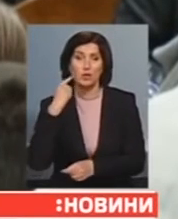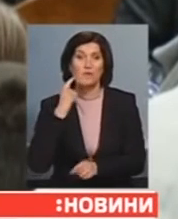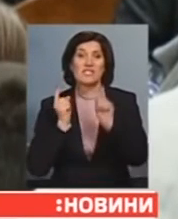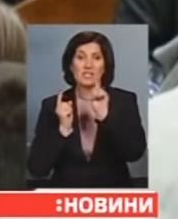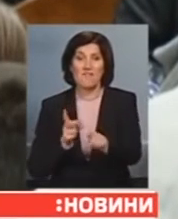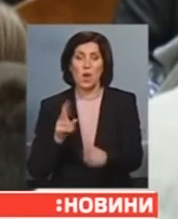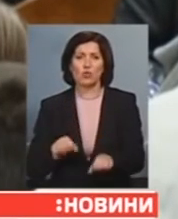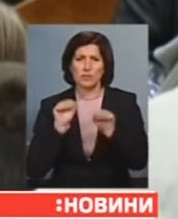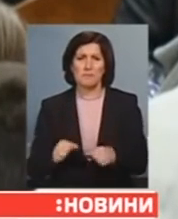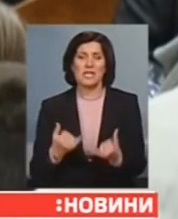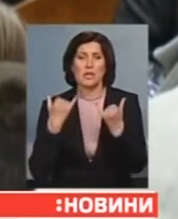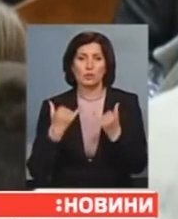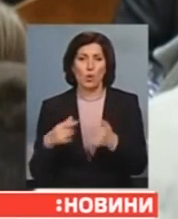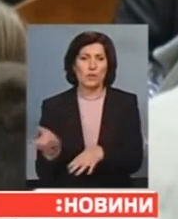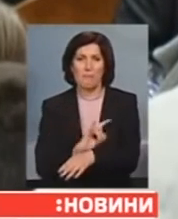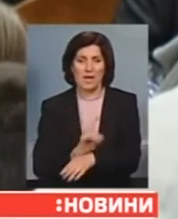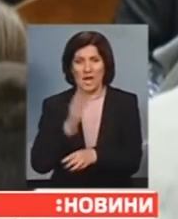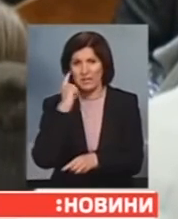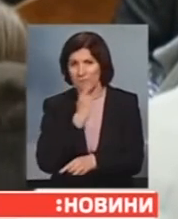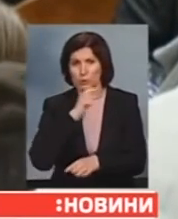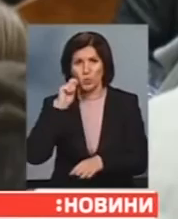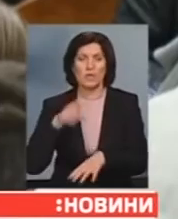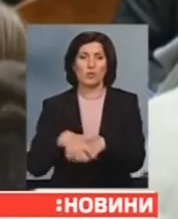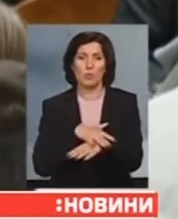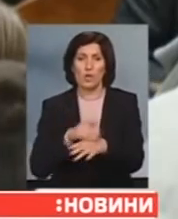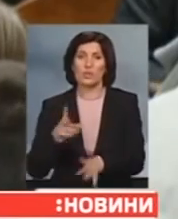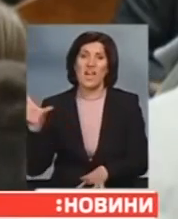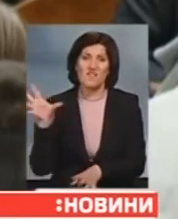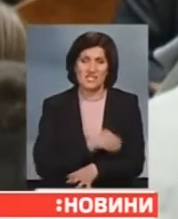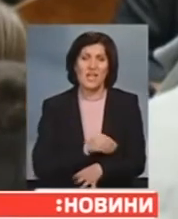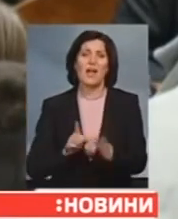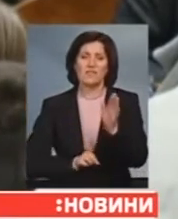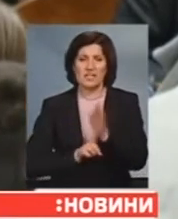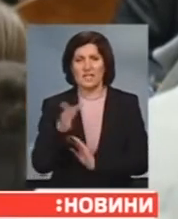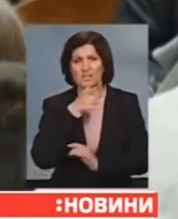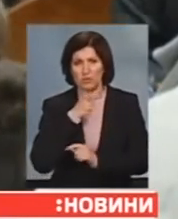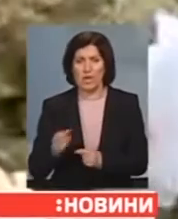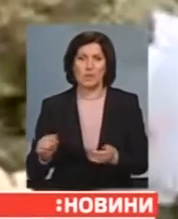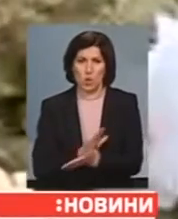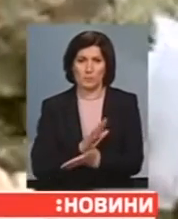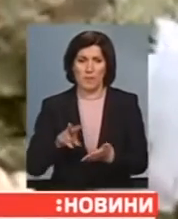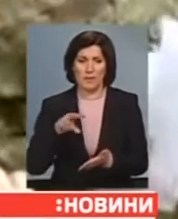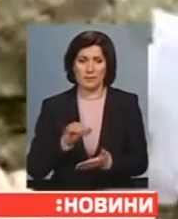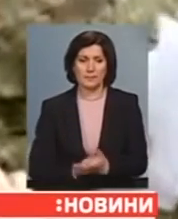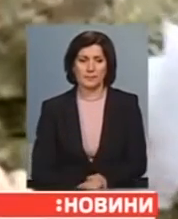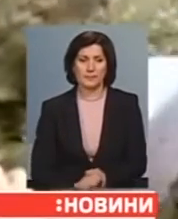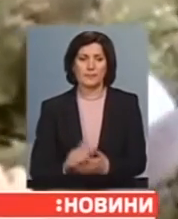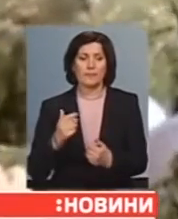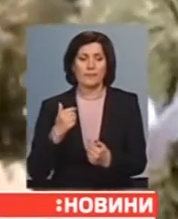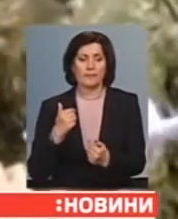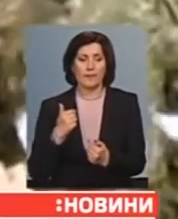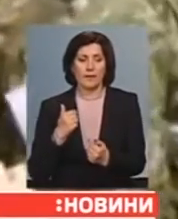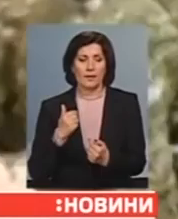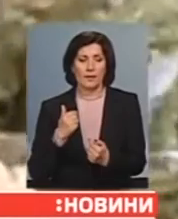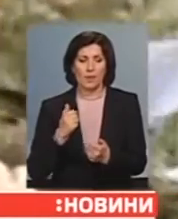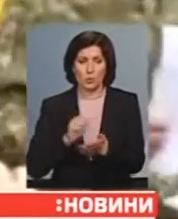хто сміє сьогодні брехати в очі українському народові. На все настане час розплати. Я вам зараз